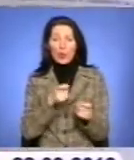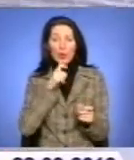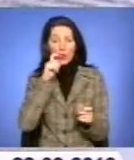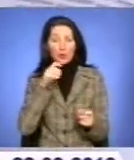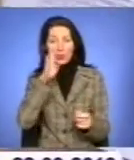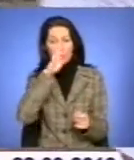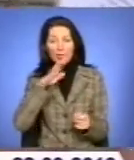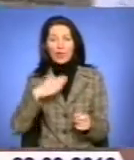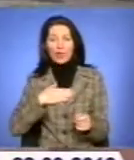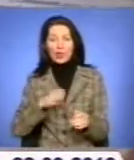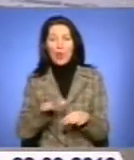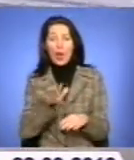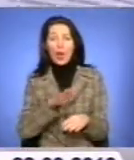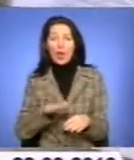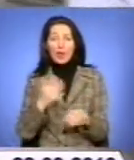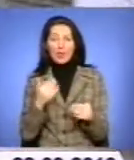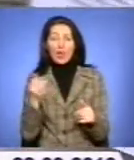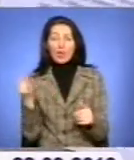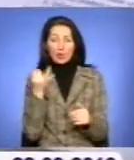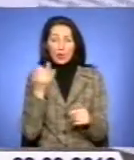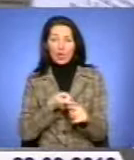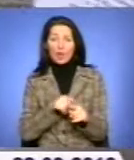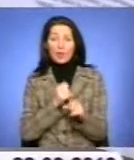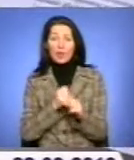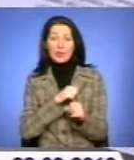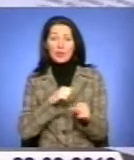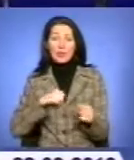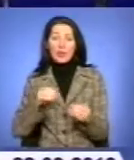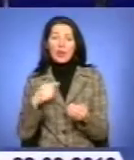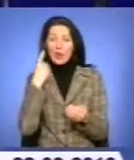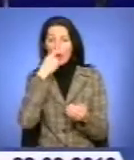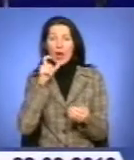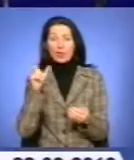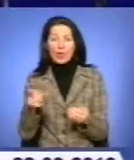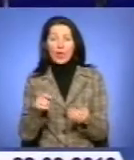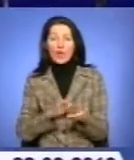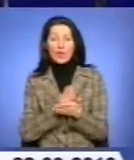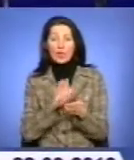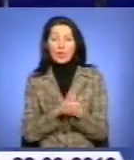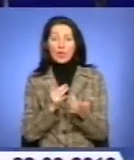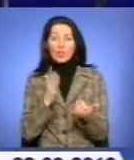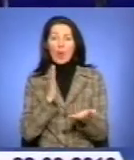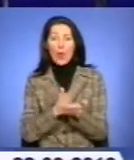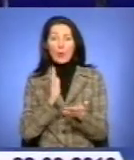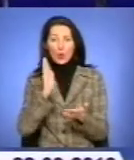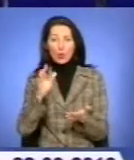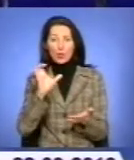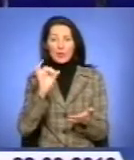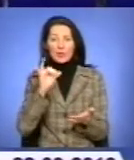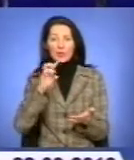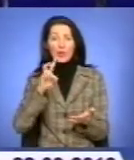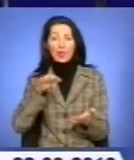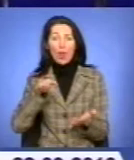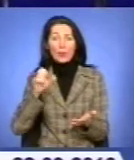яку творили самі автори видання. І ще маємо прогнози синоптиків. Справжнє